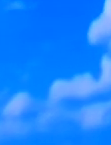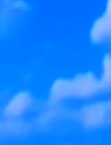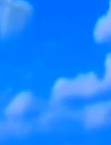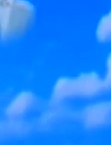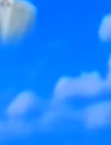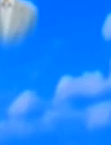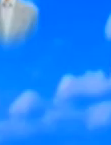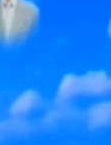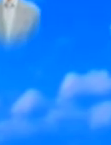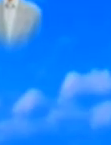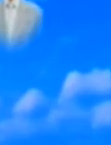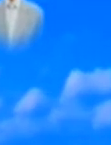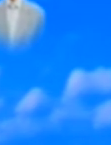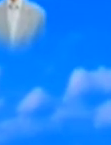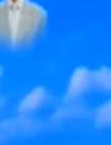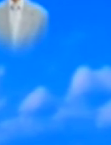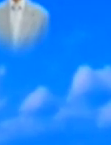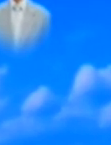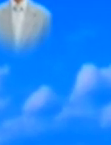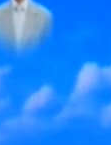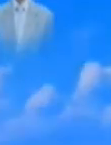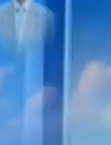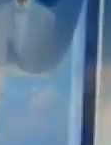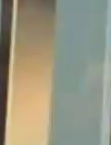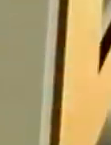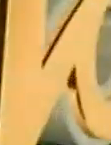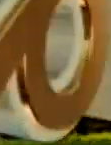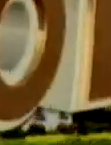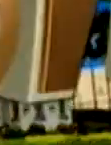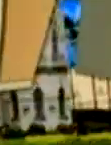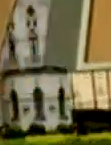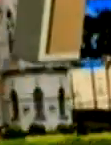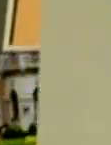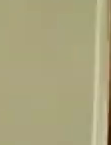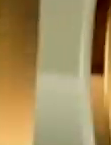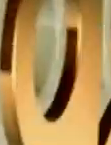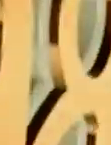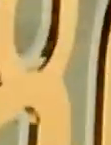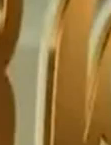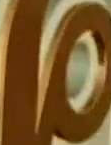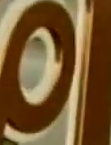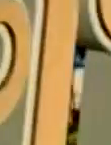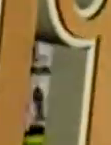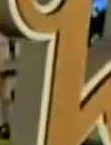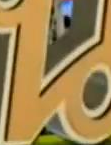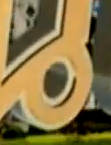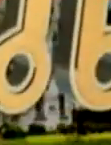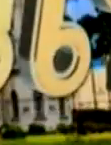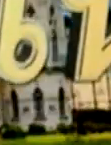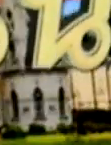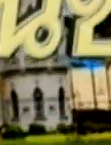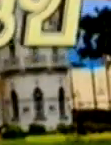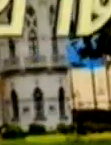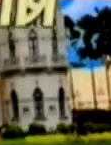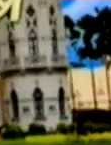จะสร้างฝันให้เป็นไปแต่หากเราร่วมมือต่อเ